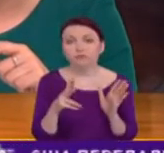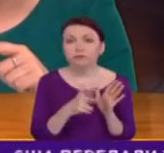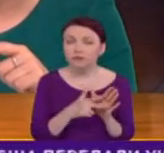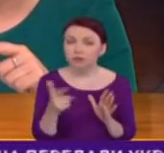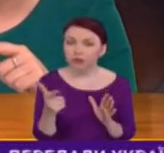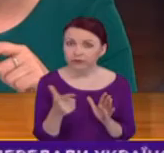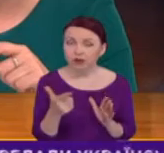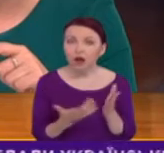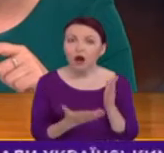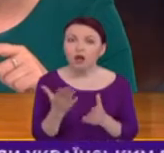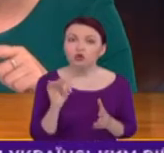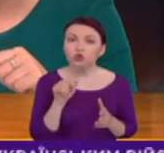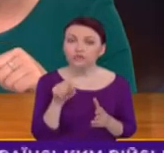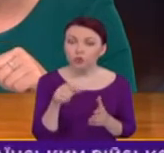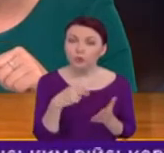гривень, а якщо ви купляєте